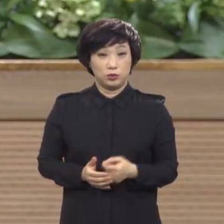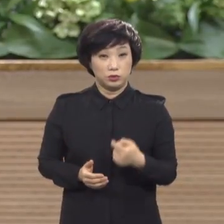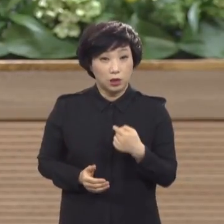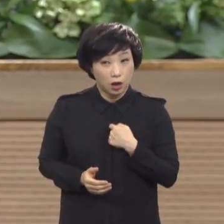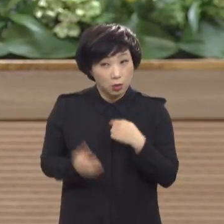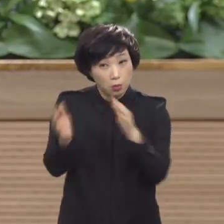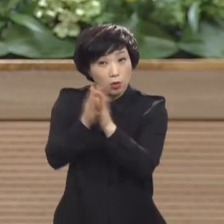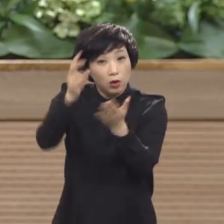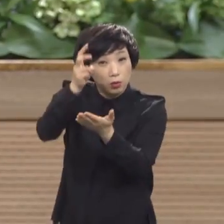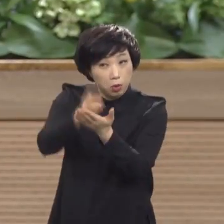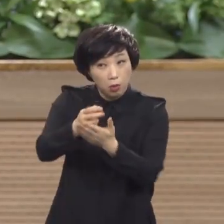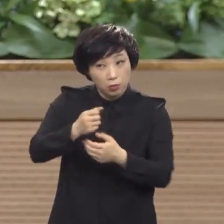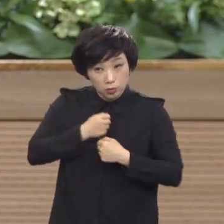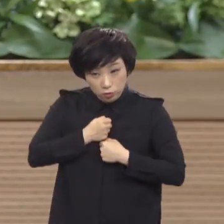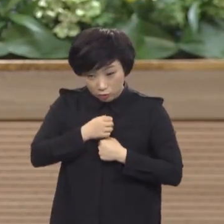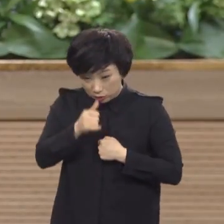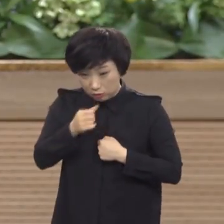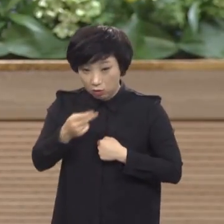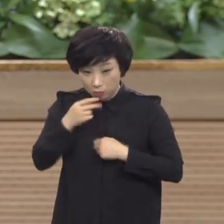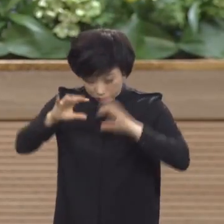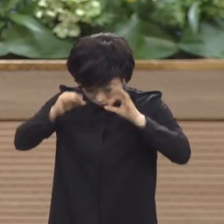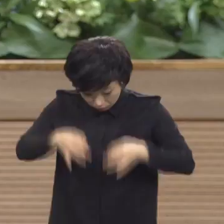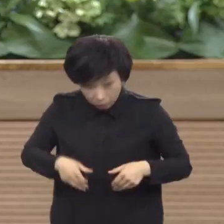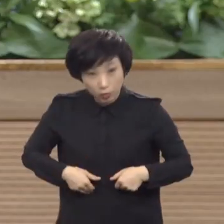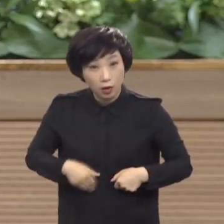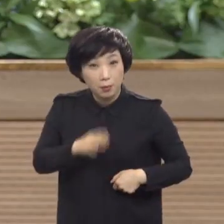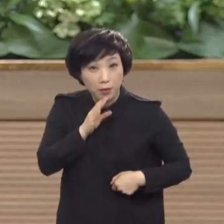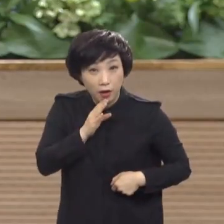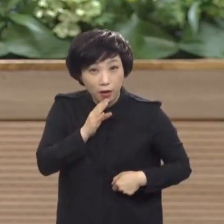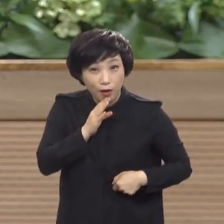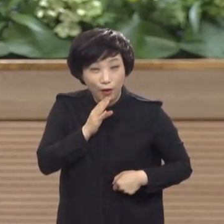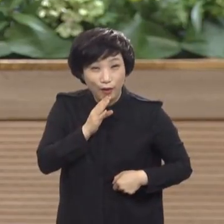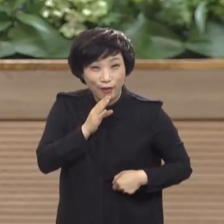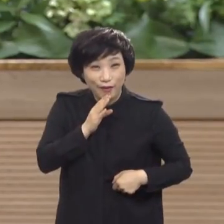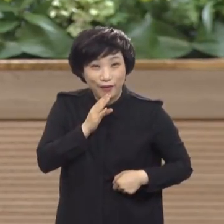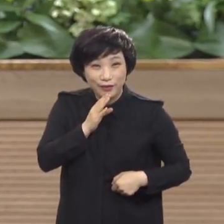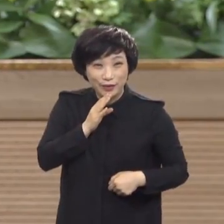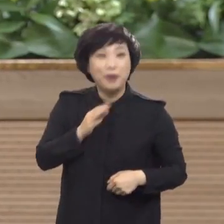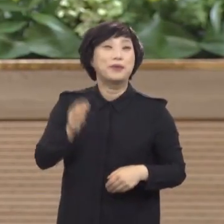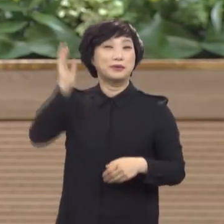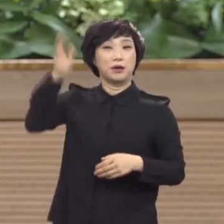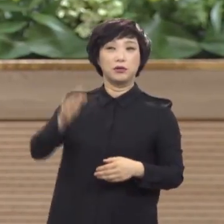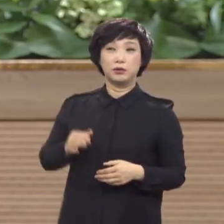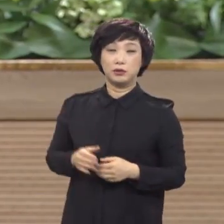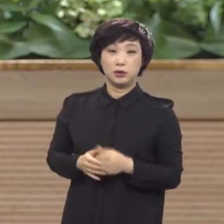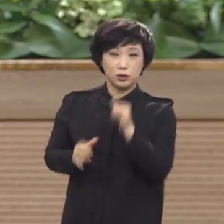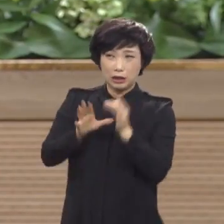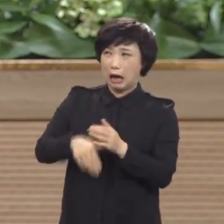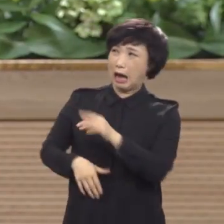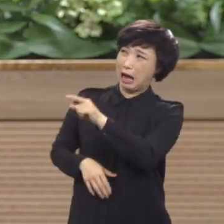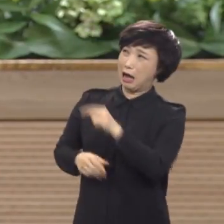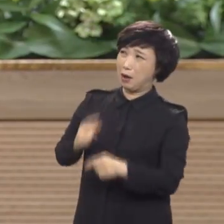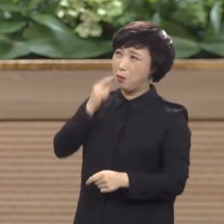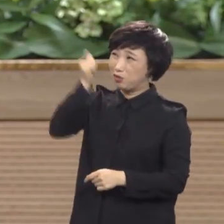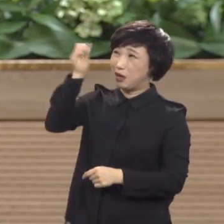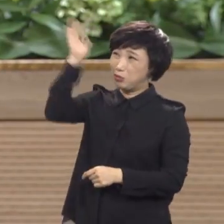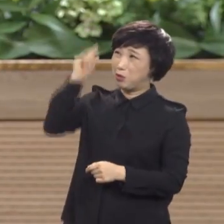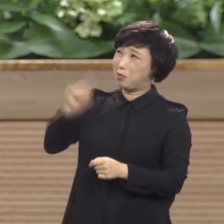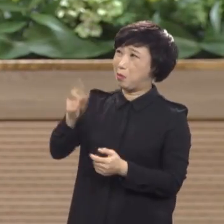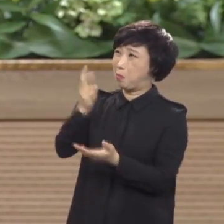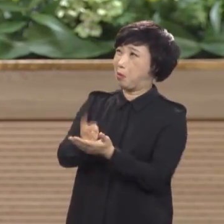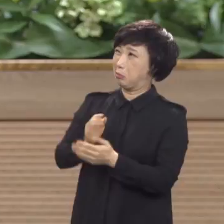내가 율법을 참으로 지켰느냐? 이런 말하면 아, 저 율법주의자다.